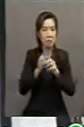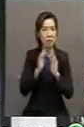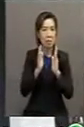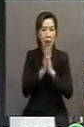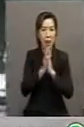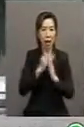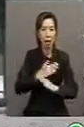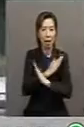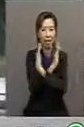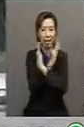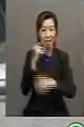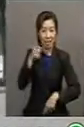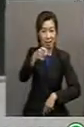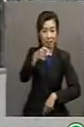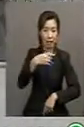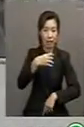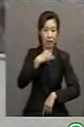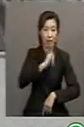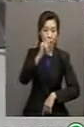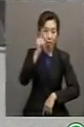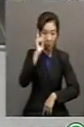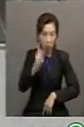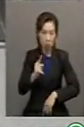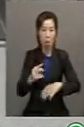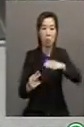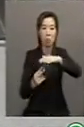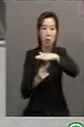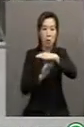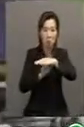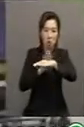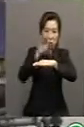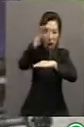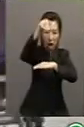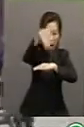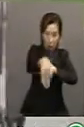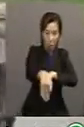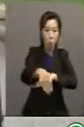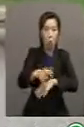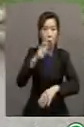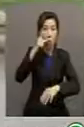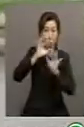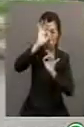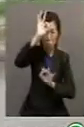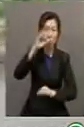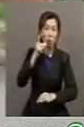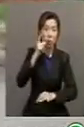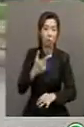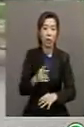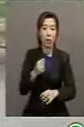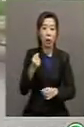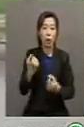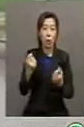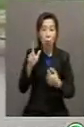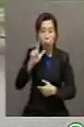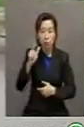วันคุณลุงอยากจะไปแต่ว่าถ้าจะไปเนี่ยมันต้องข้ามสะพานนเรศวรซึ่งมันสูงมากคุณลุงบอกว่าเพิ่งจะ